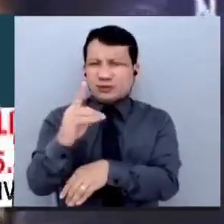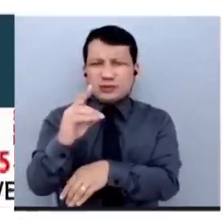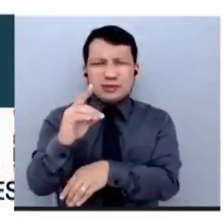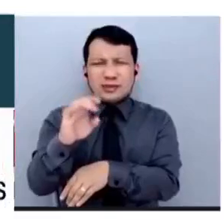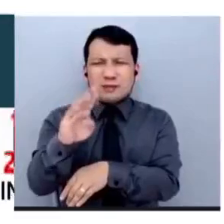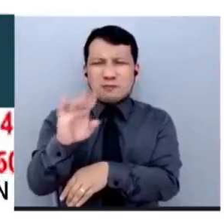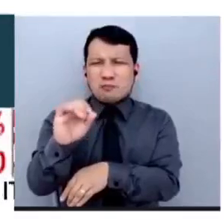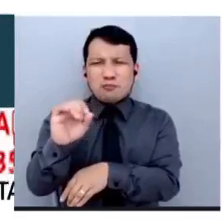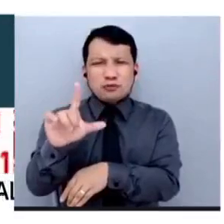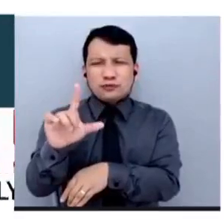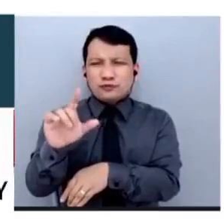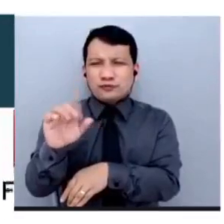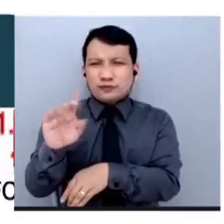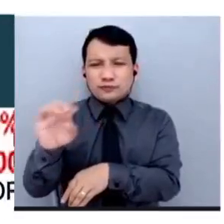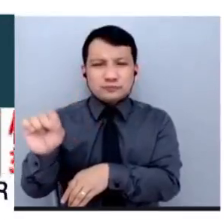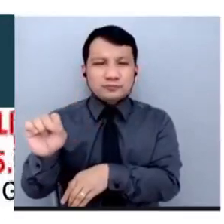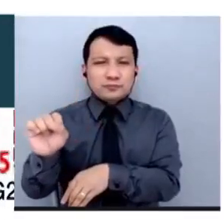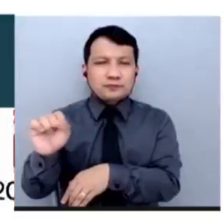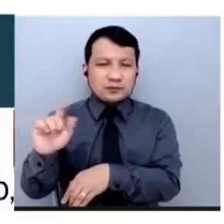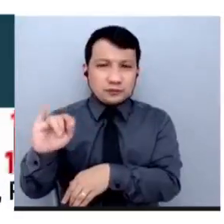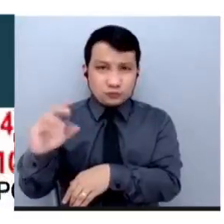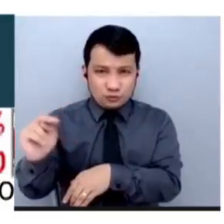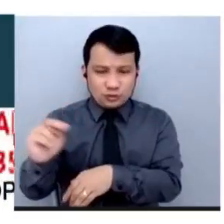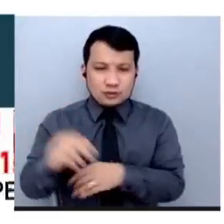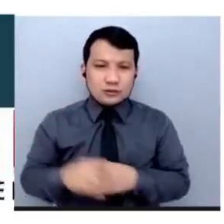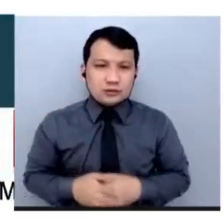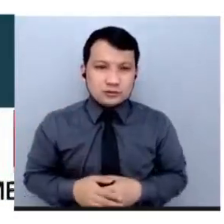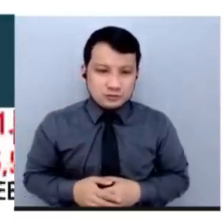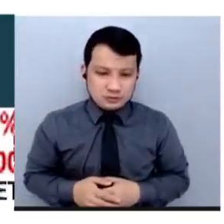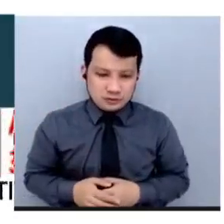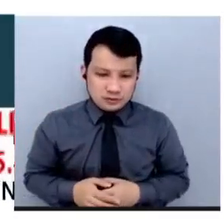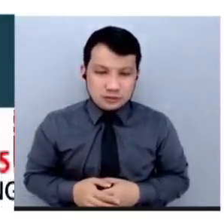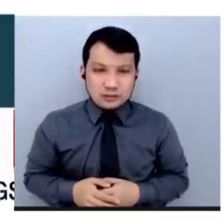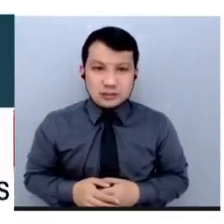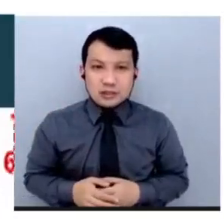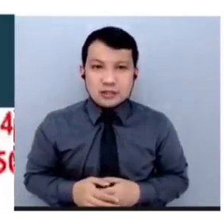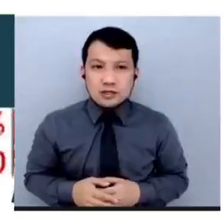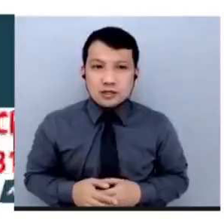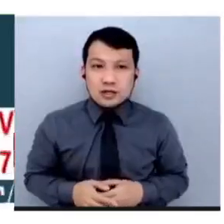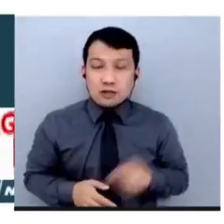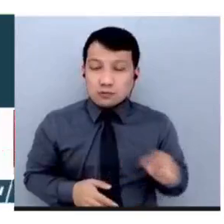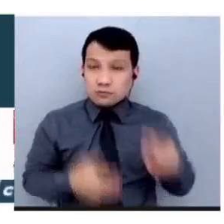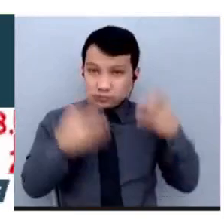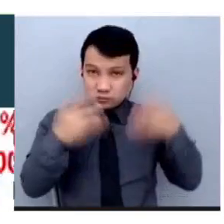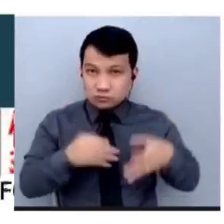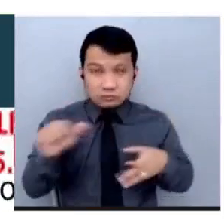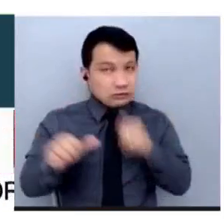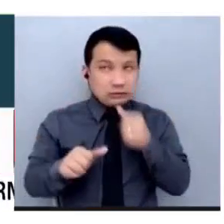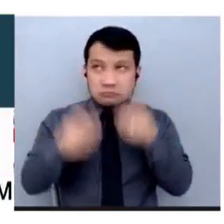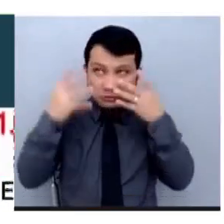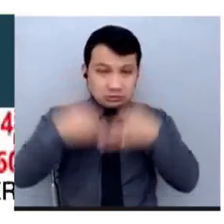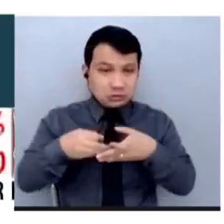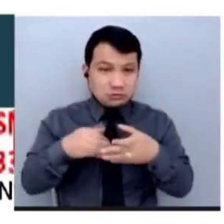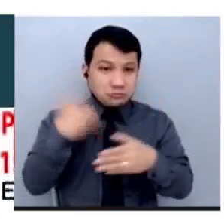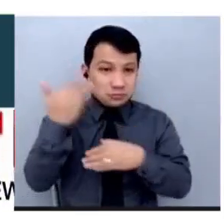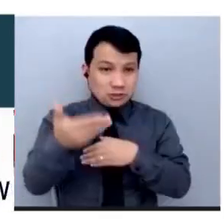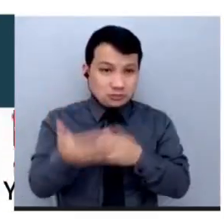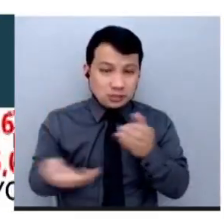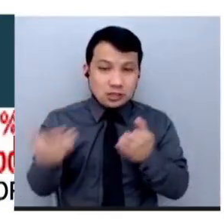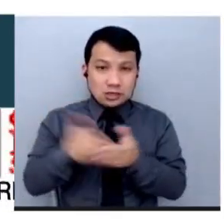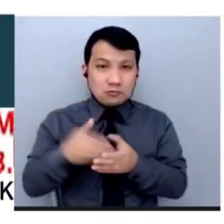By the way, Mayor, as you revealed earlier that you have really chosen not to run, but instead your brother, Congressman John Ray, will